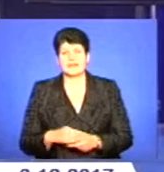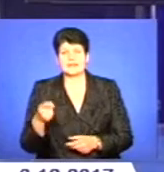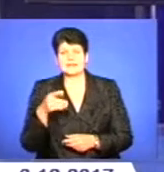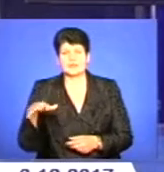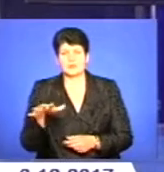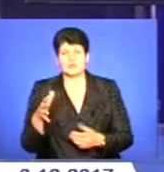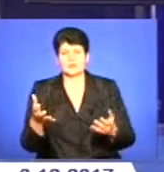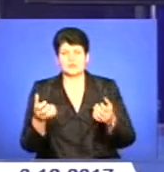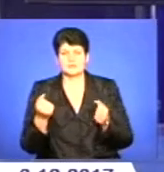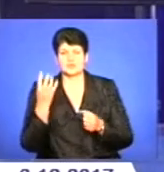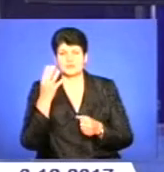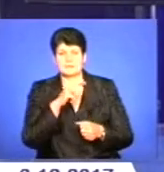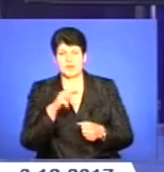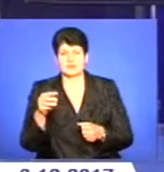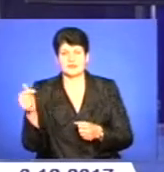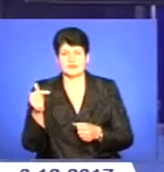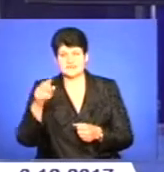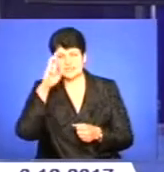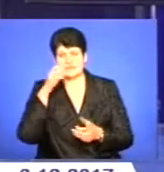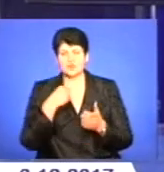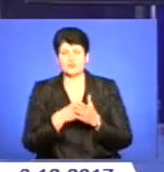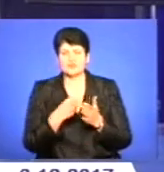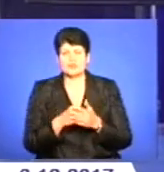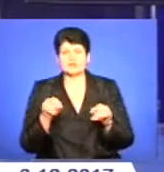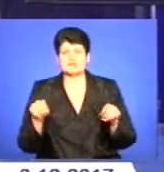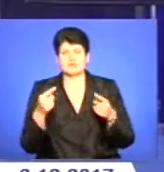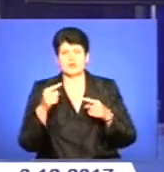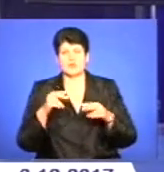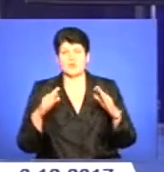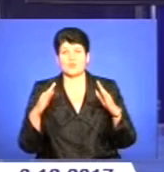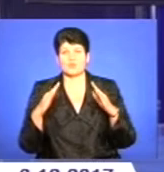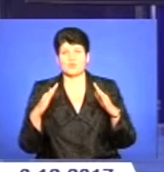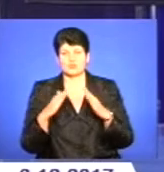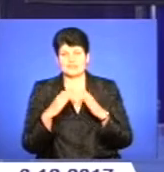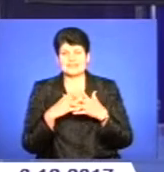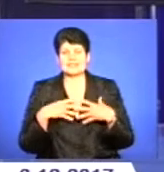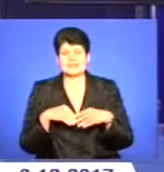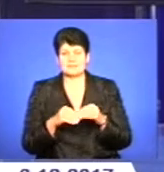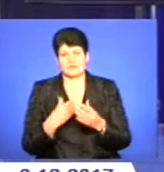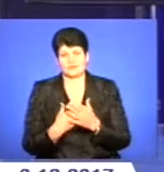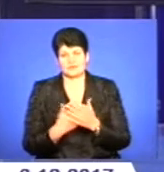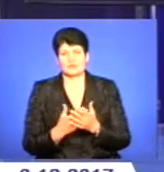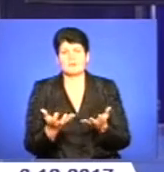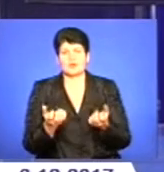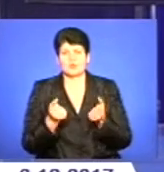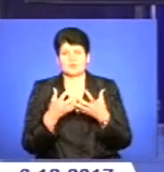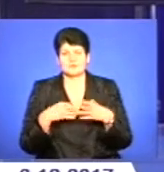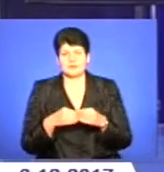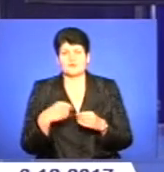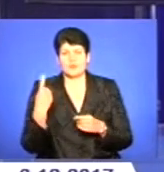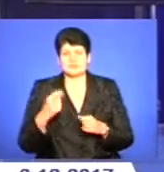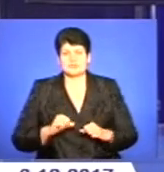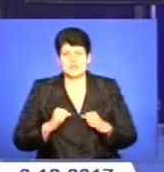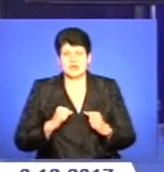Тернопільщина отримала майже 4 мільйони гривень з державного бюджету на створення будинків сімейного типу та прийомних сімей. Таким чином в області